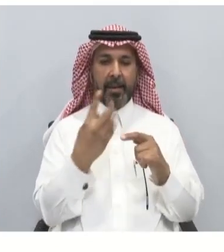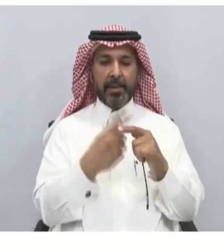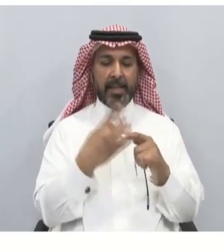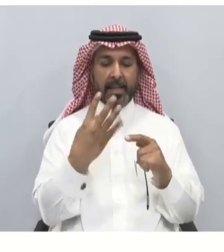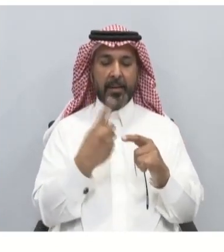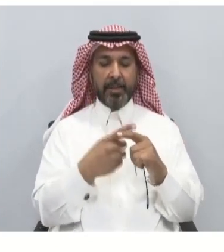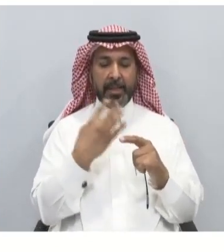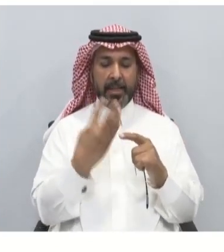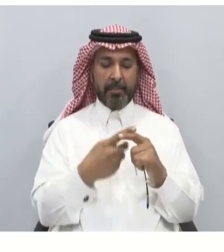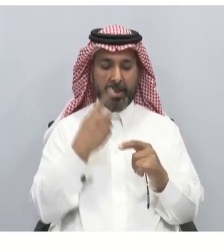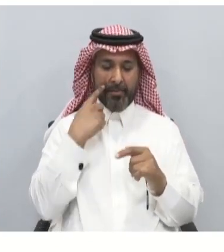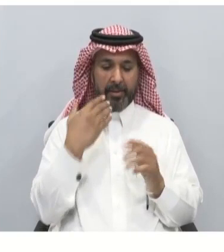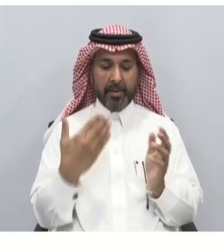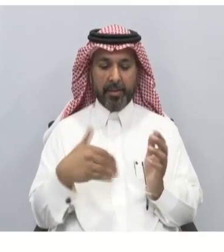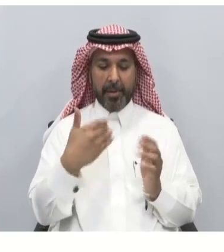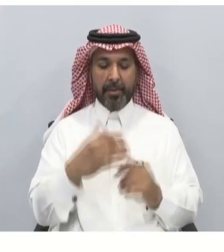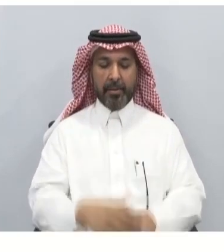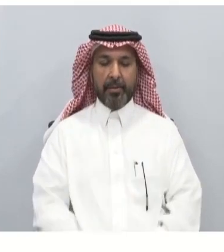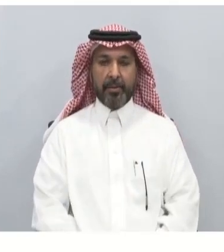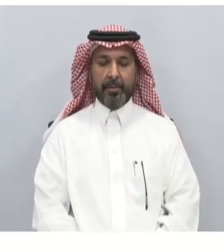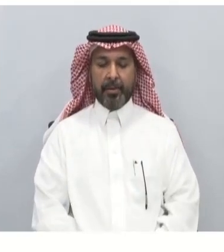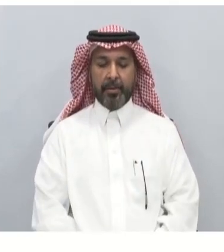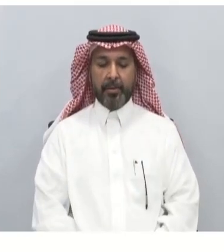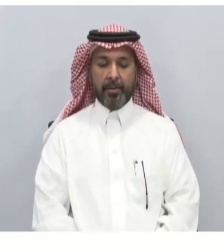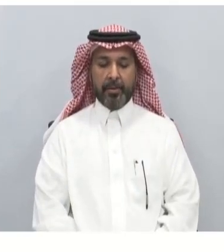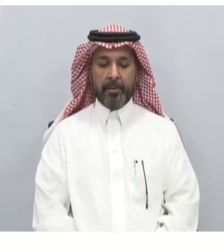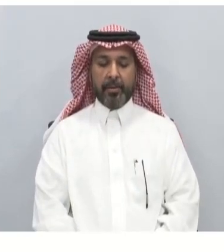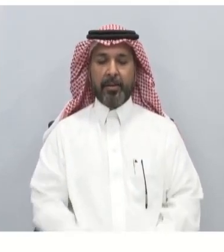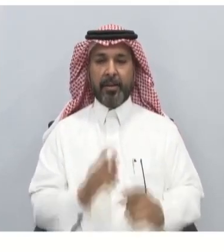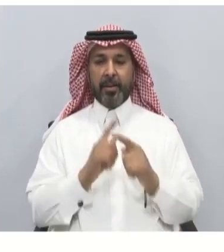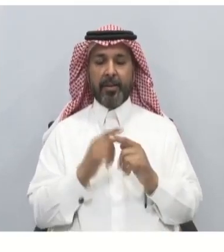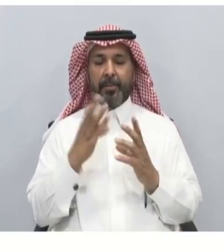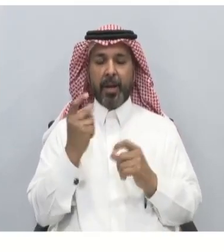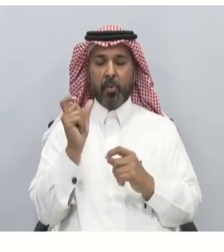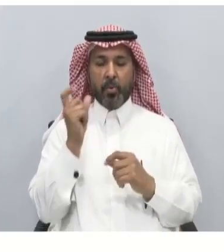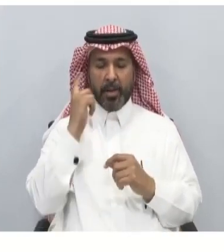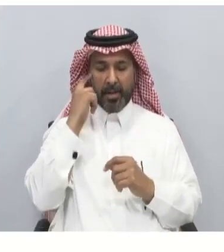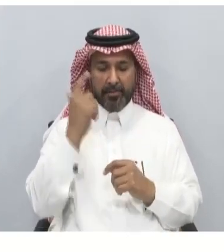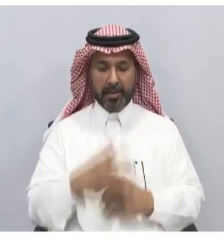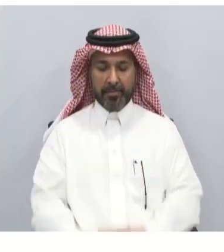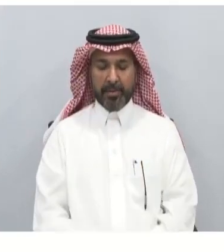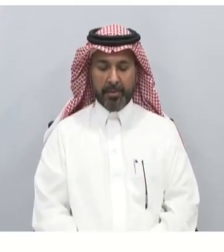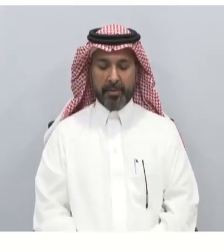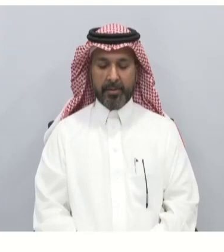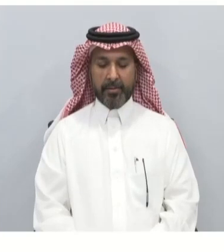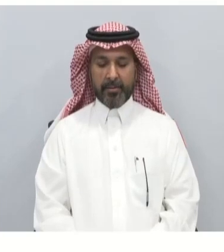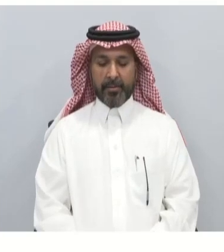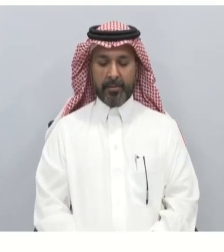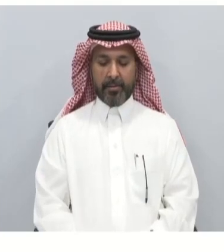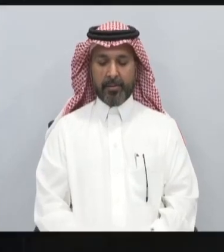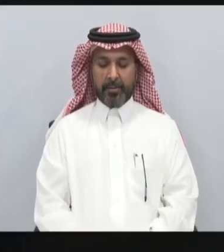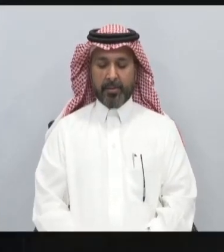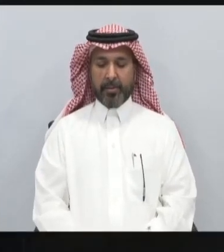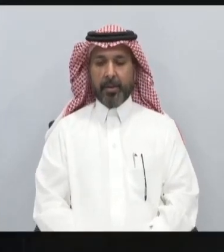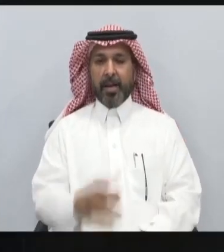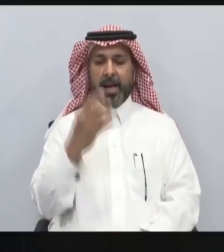الأساس 4. نأتي بالأربعة هذه نضربها في نون مباشرة، ثم نأتي نتحقق نقول 4 في